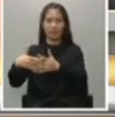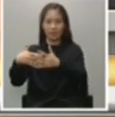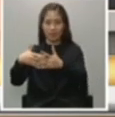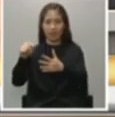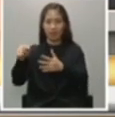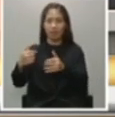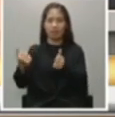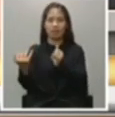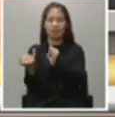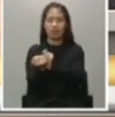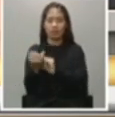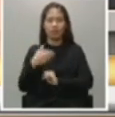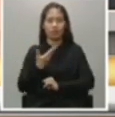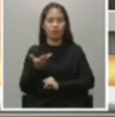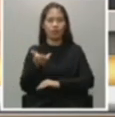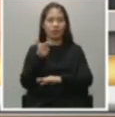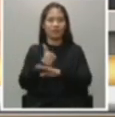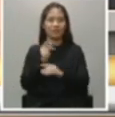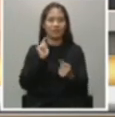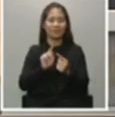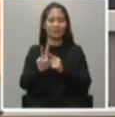ฉันขอคลิปที่2ค่ะ